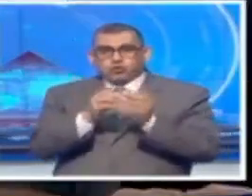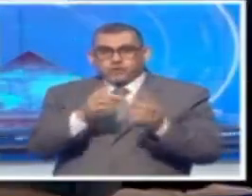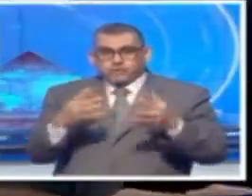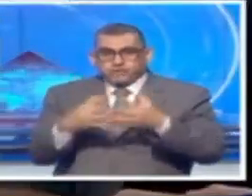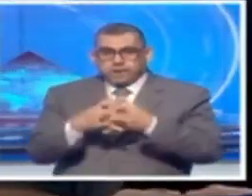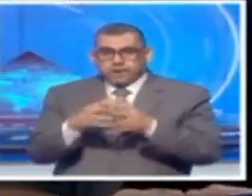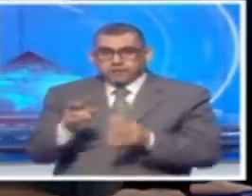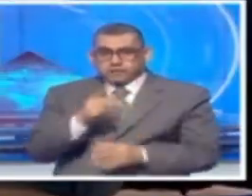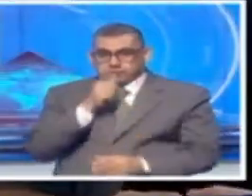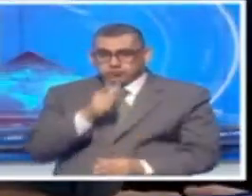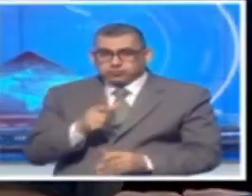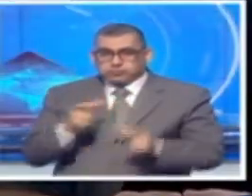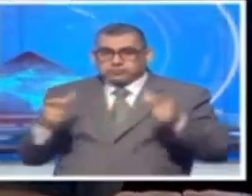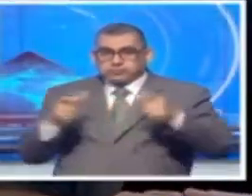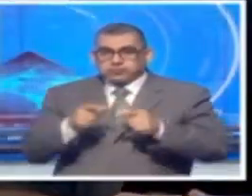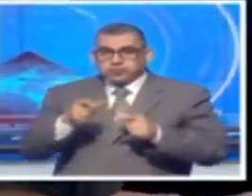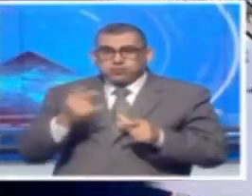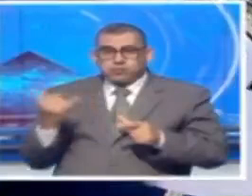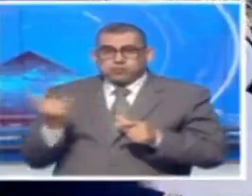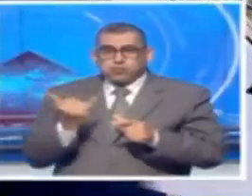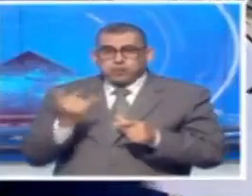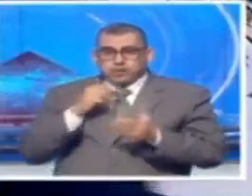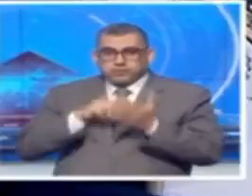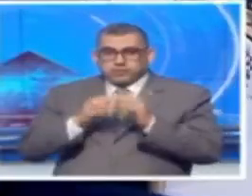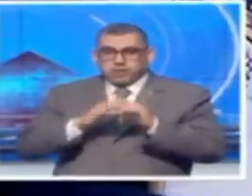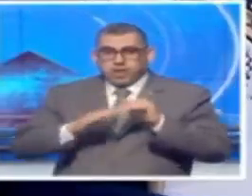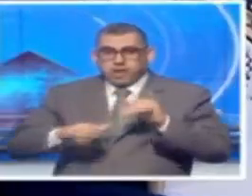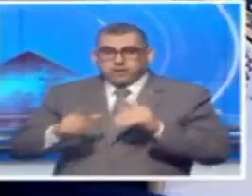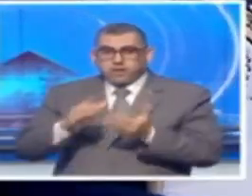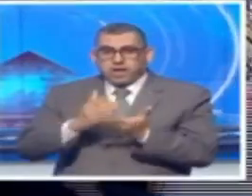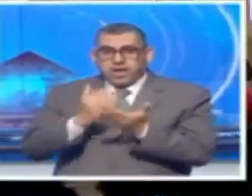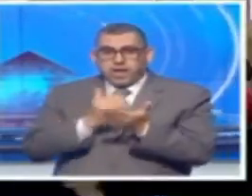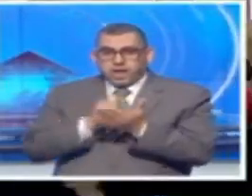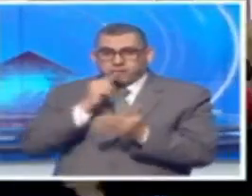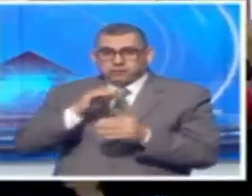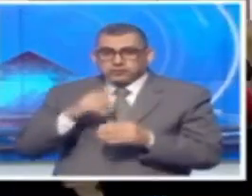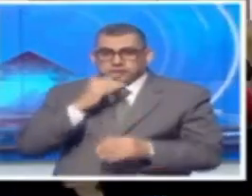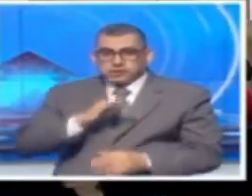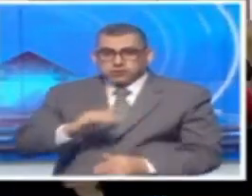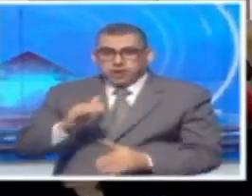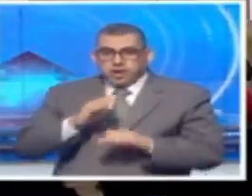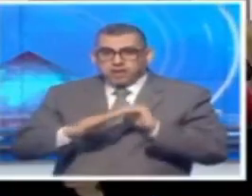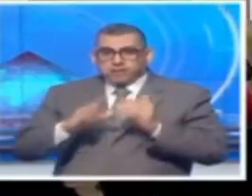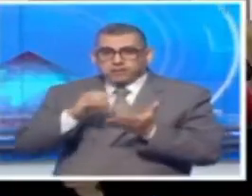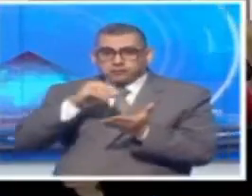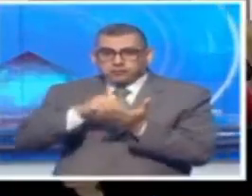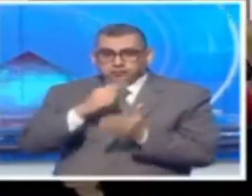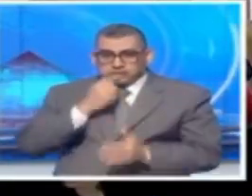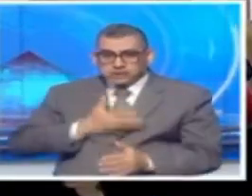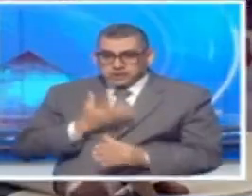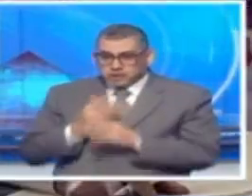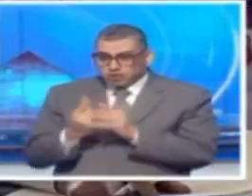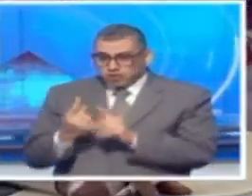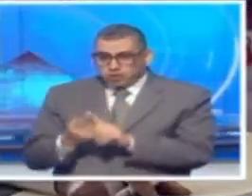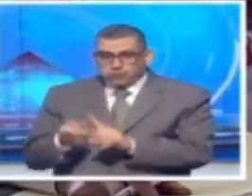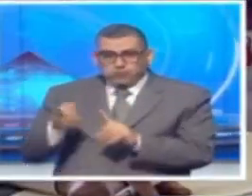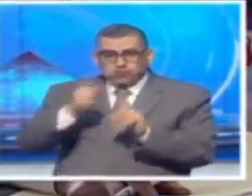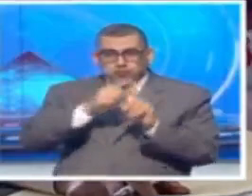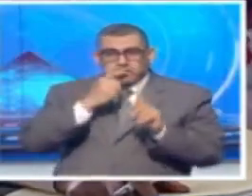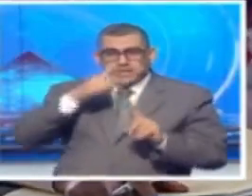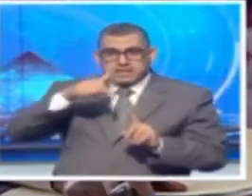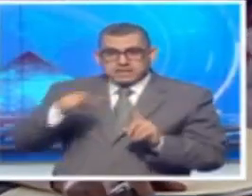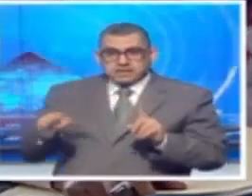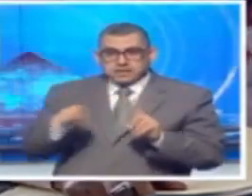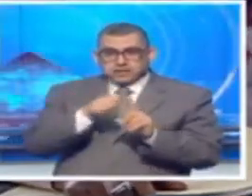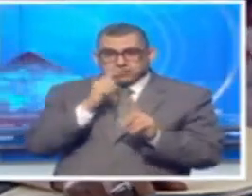بعض. الندوة أكدت على أهمية مرحلة الطفولة المبكرة لدى الأطفال والتي تبدأ من سن يوم وحتى